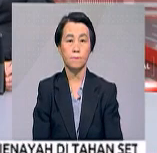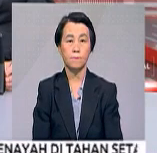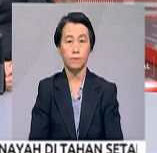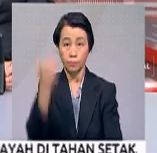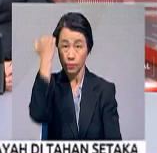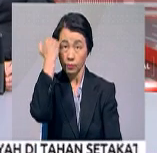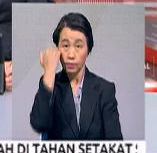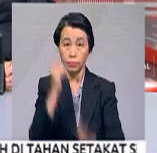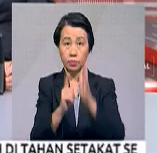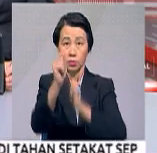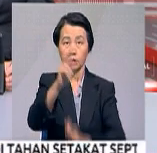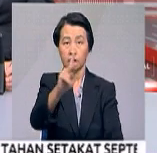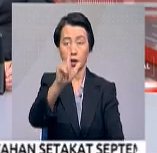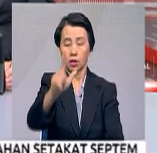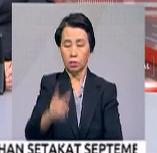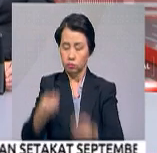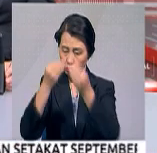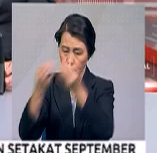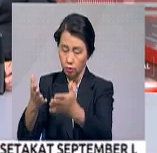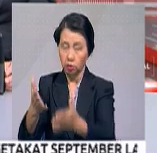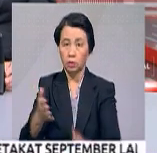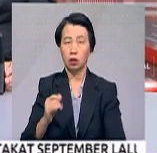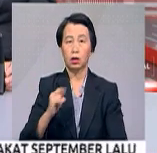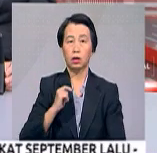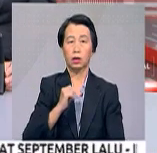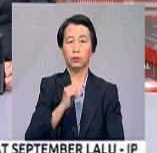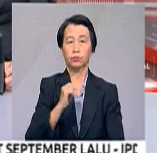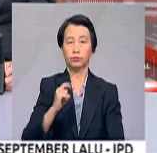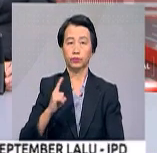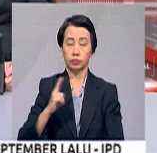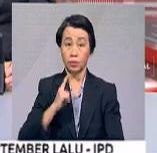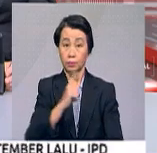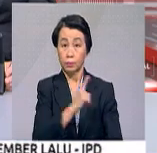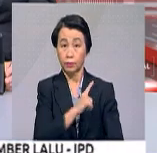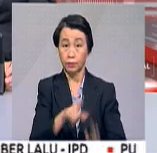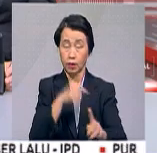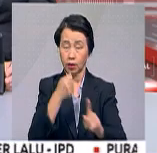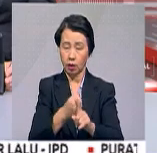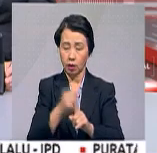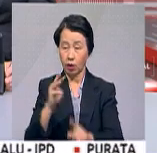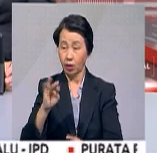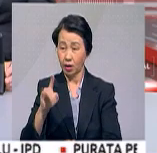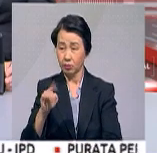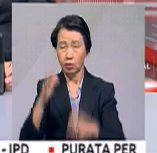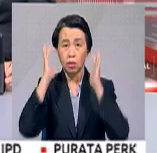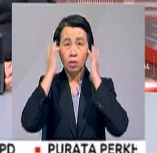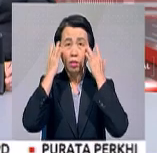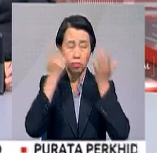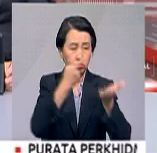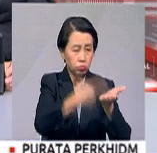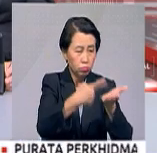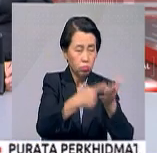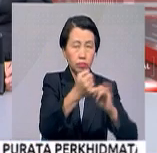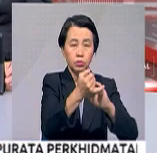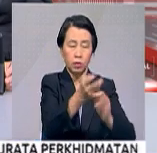Mahkamah Tinggi Kuala Lumpur dimaklumkan ahli lembaga pengarah 1MDB tidak pernah tahu mengenai rundingan perjanjian pinjaman antara